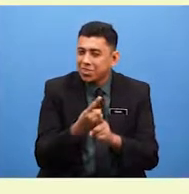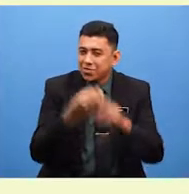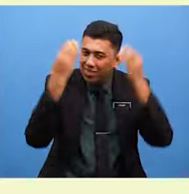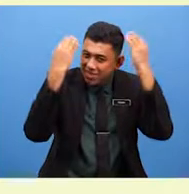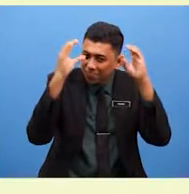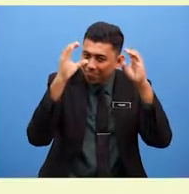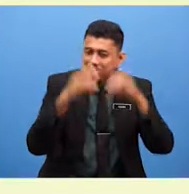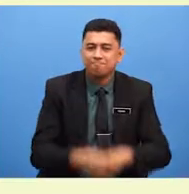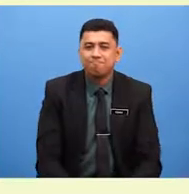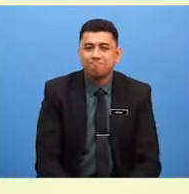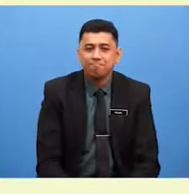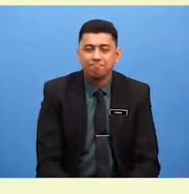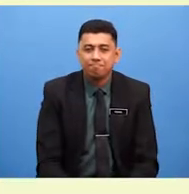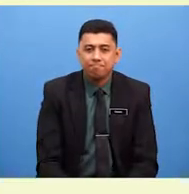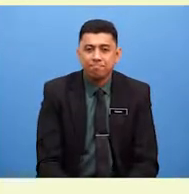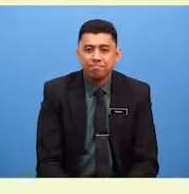betul, cikgu.